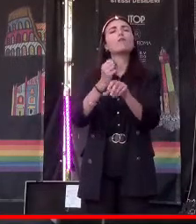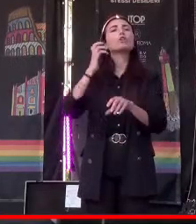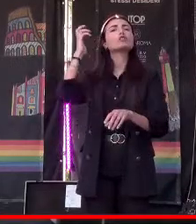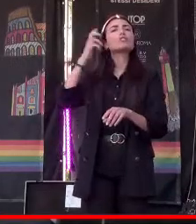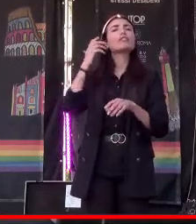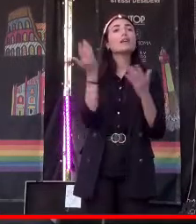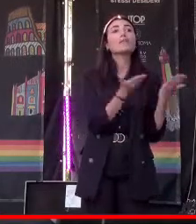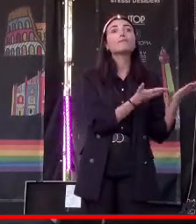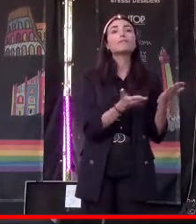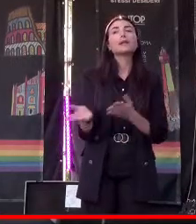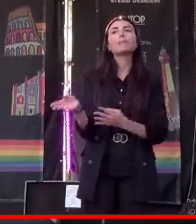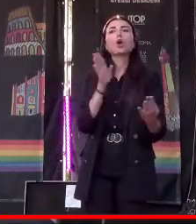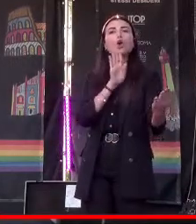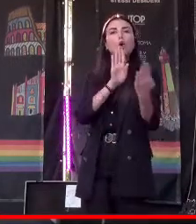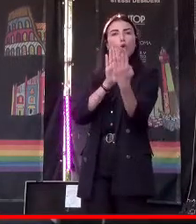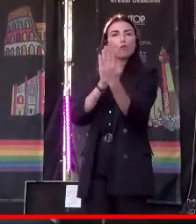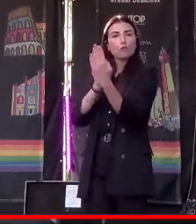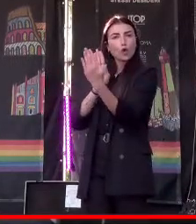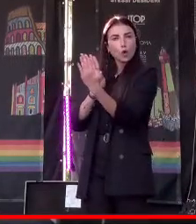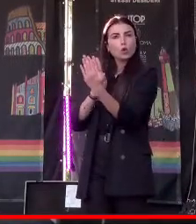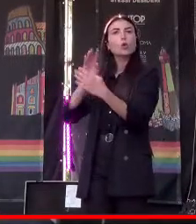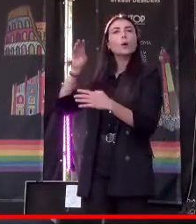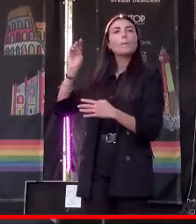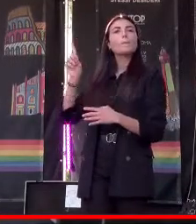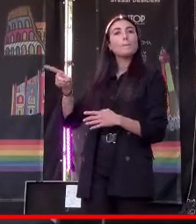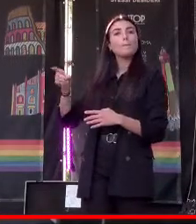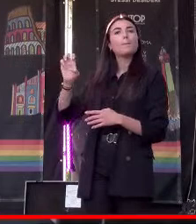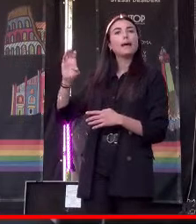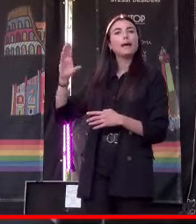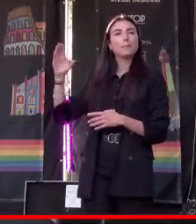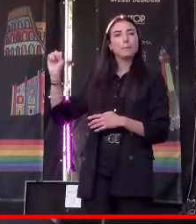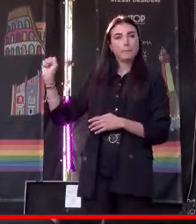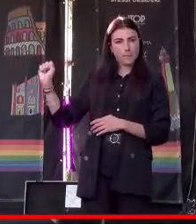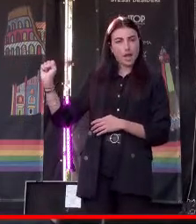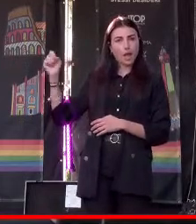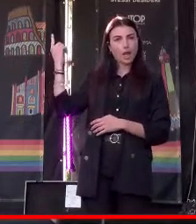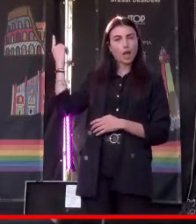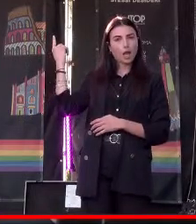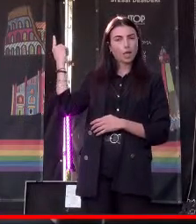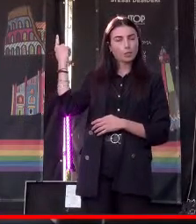un confronto sui PEBA, sui PUA. Quindi sicuramente